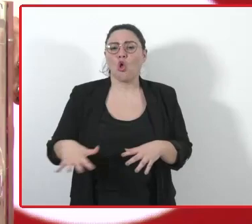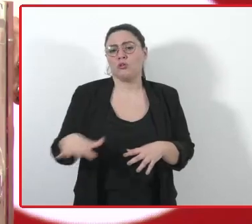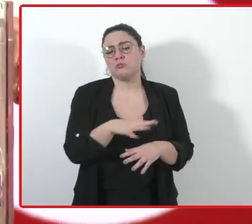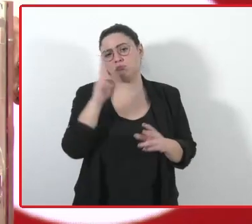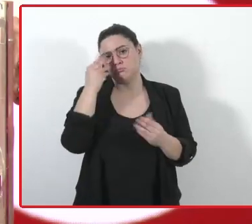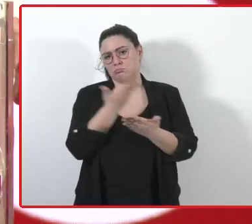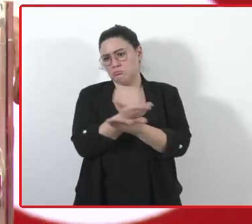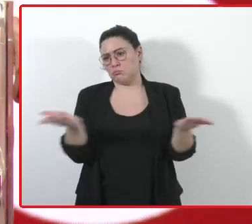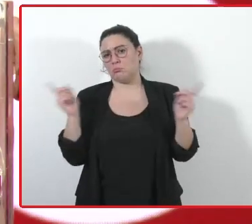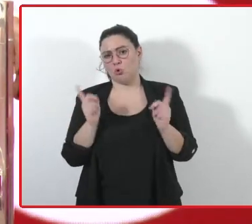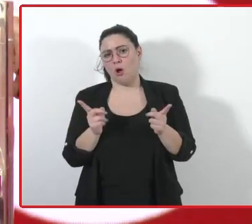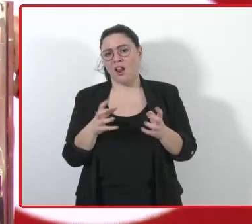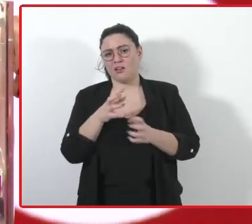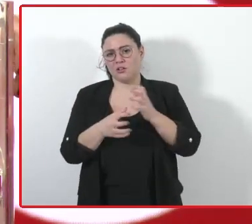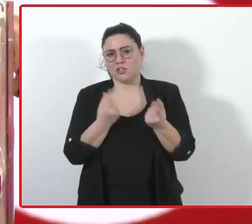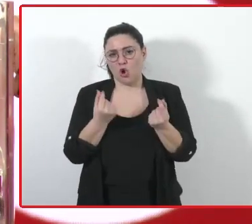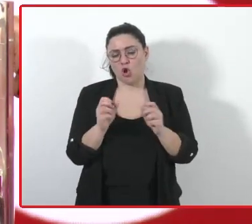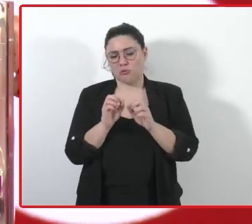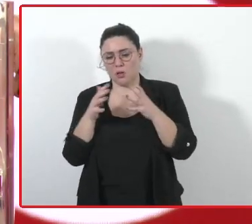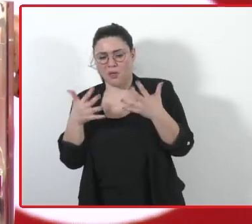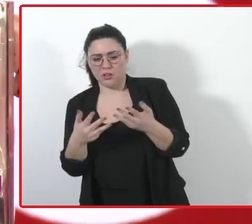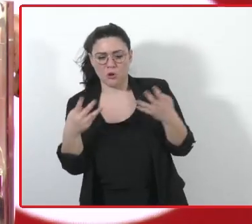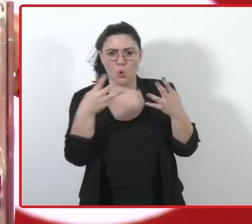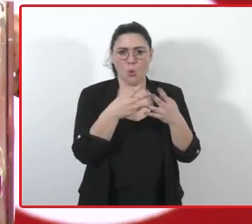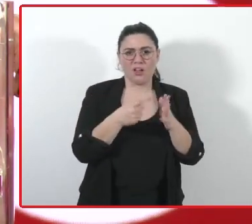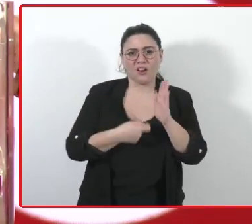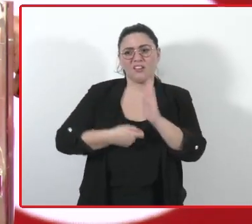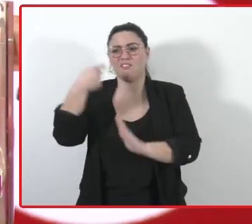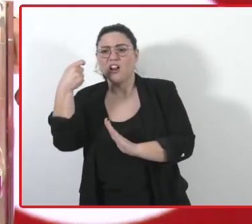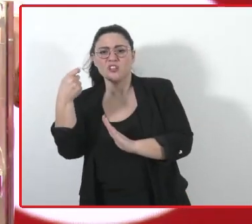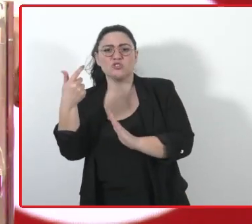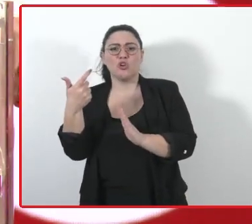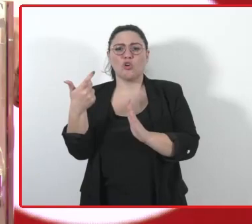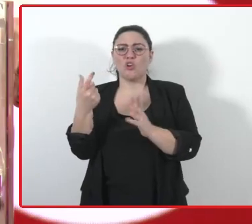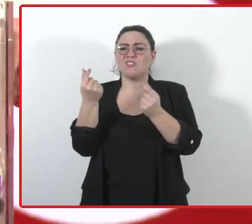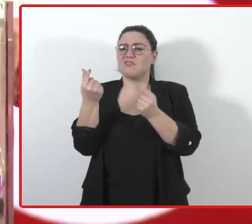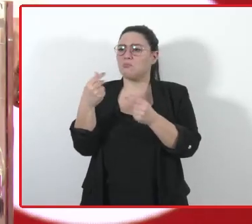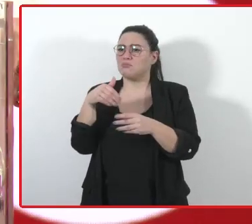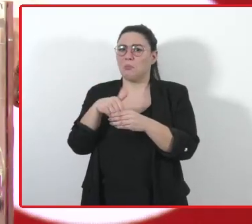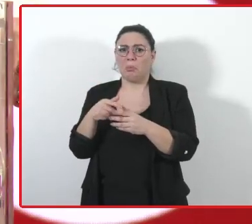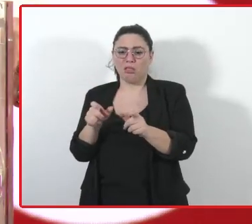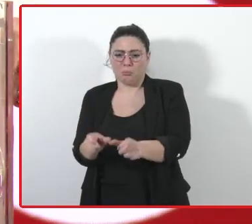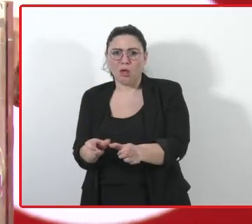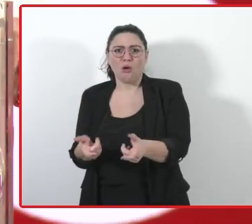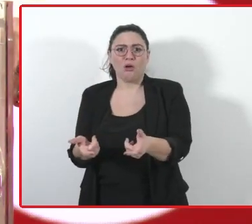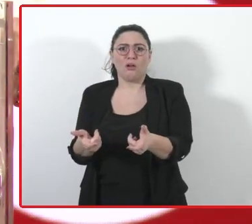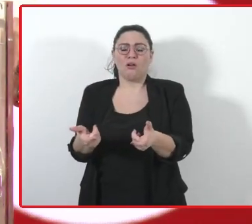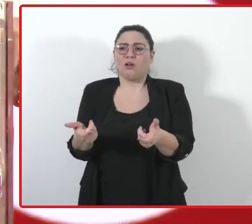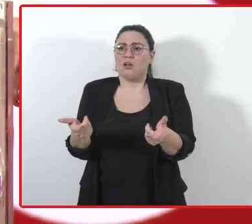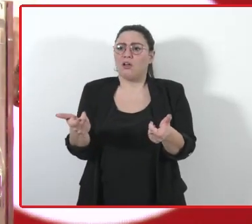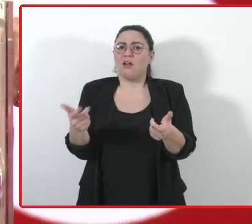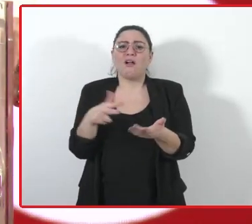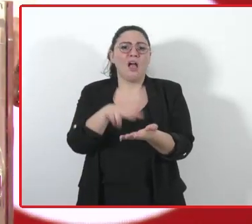crisi economica pandemia guerra inflazione a doppia cifra salari bloccati garanzie troppo